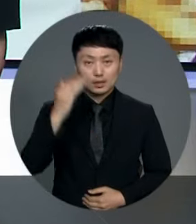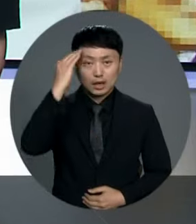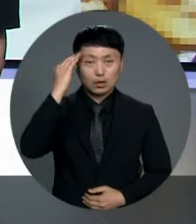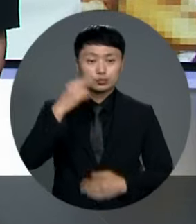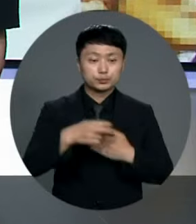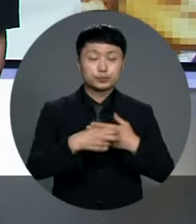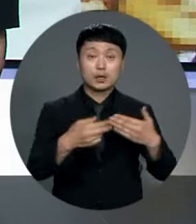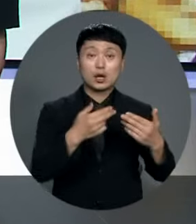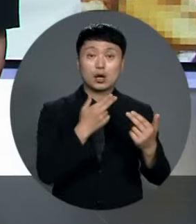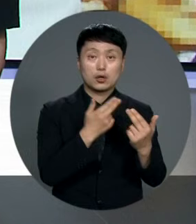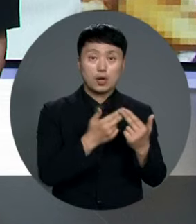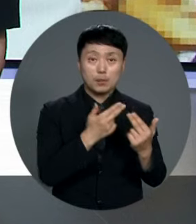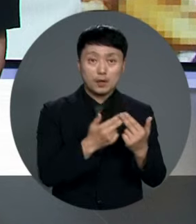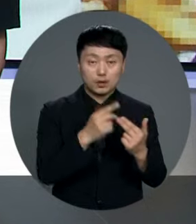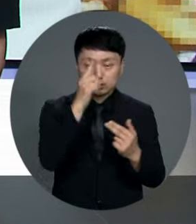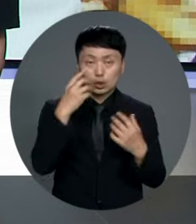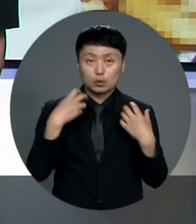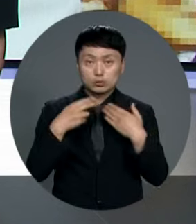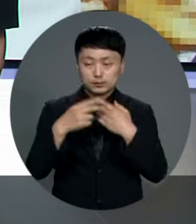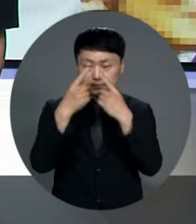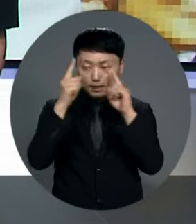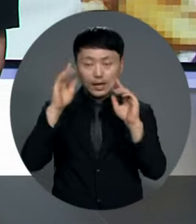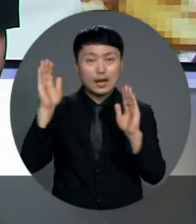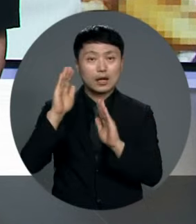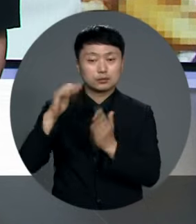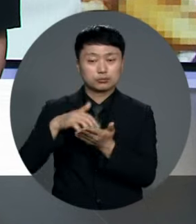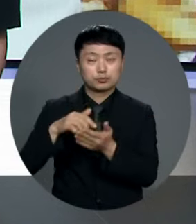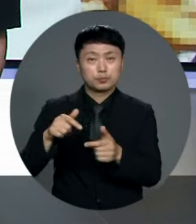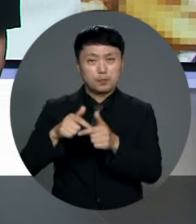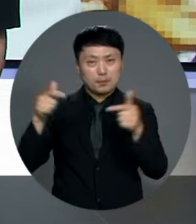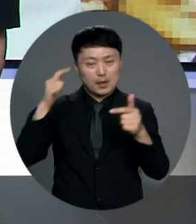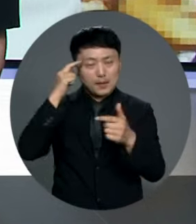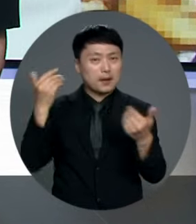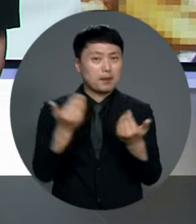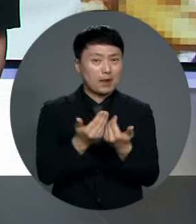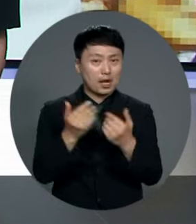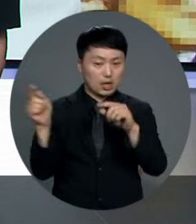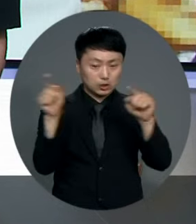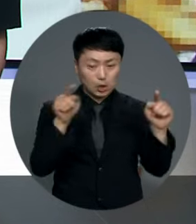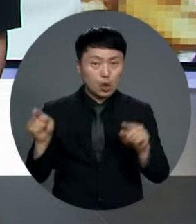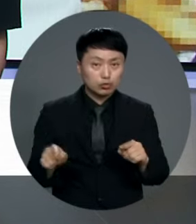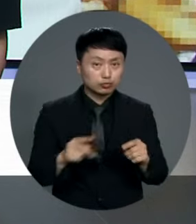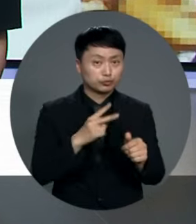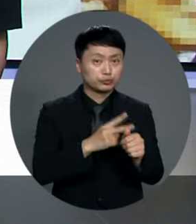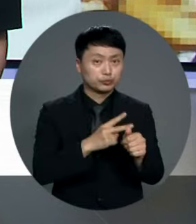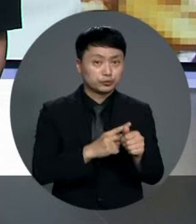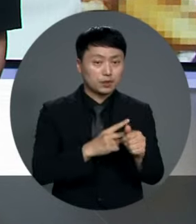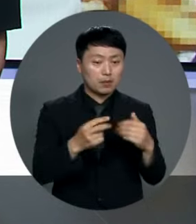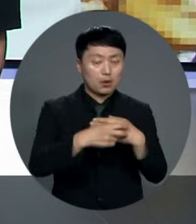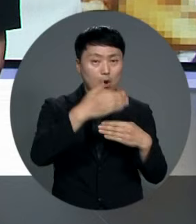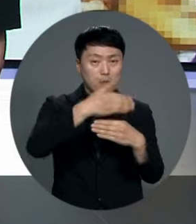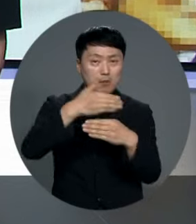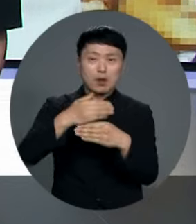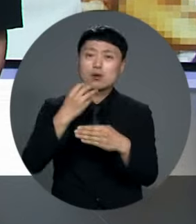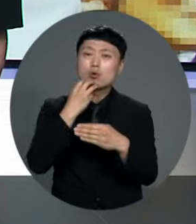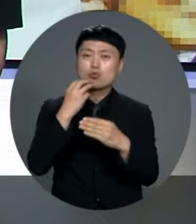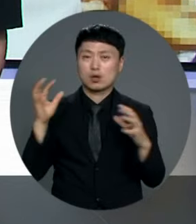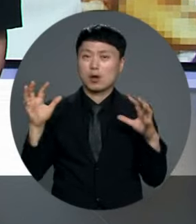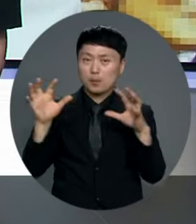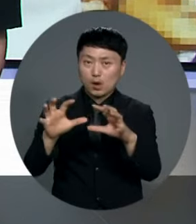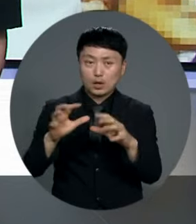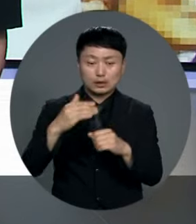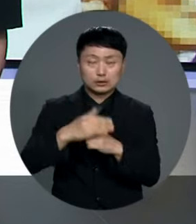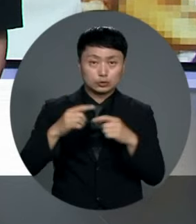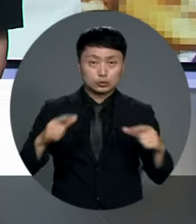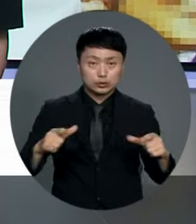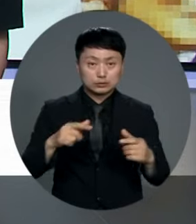대한의사협회가 예고한 대로 정부의 의대 증원에 반발한 전국의 의사들이 오늘 병원 문을 닫고 서울 여의도로 모였습니다. 대구에서도